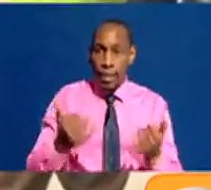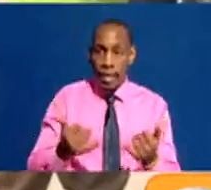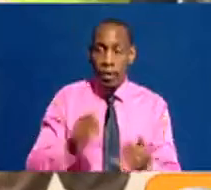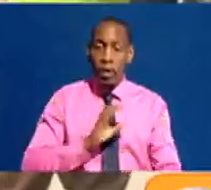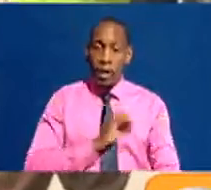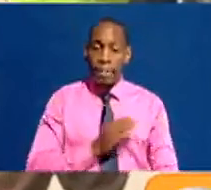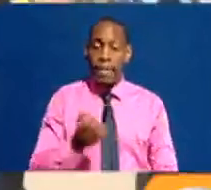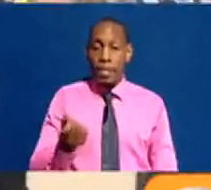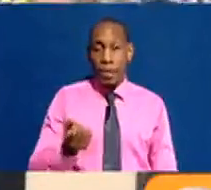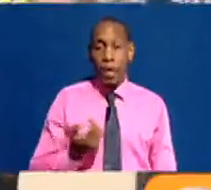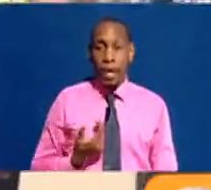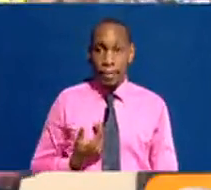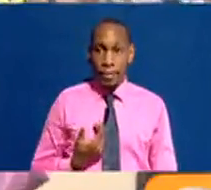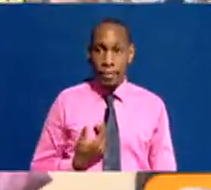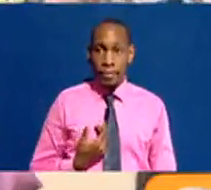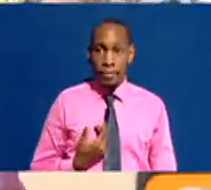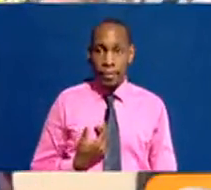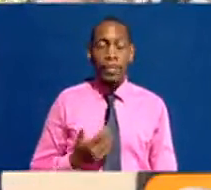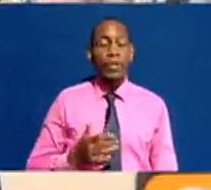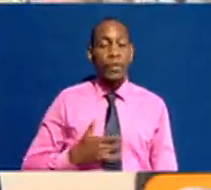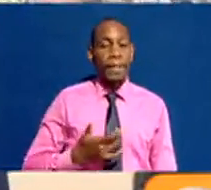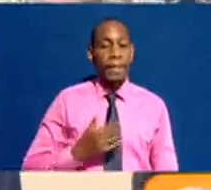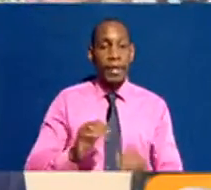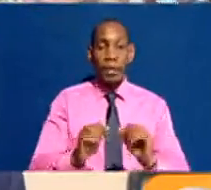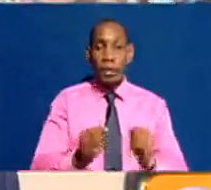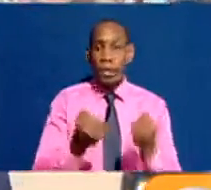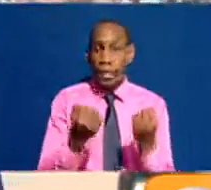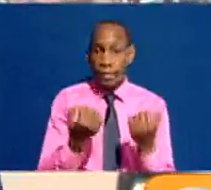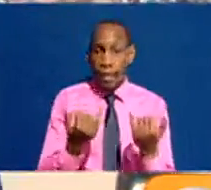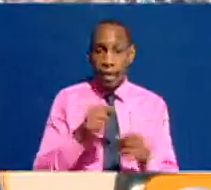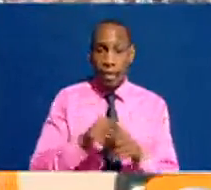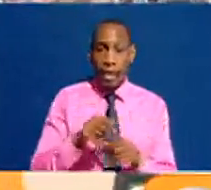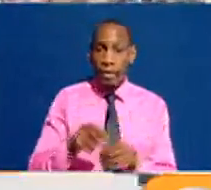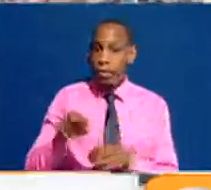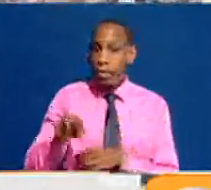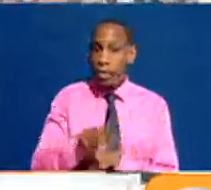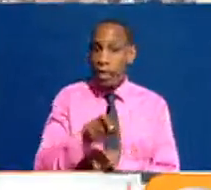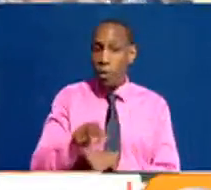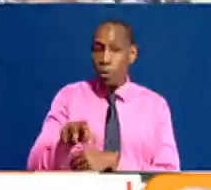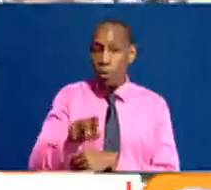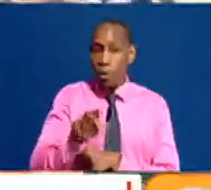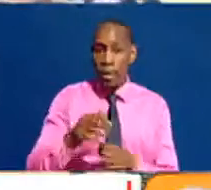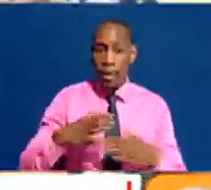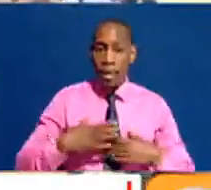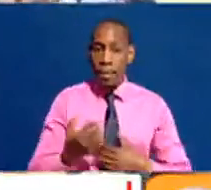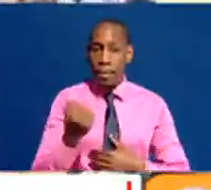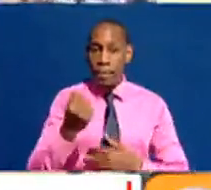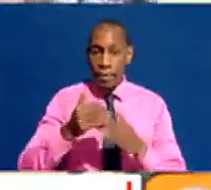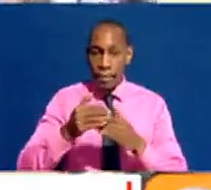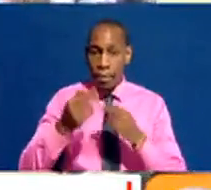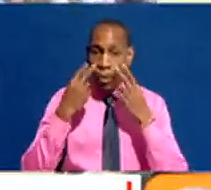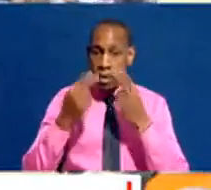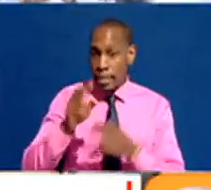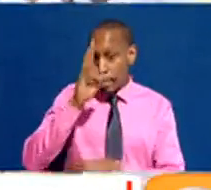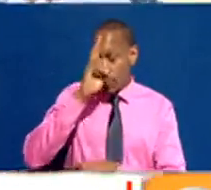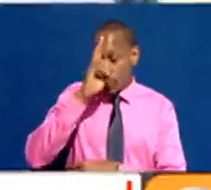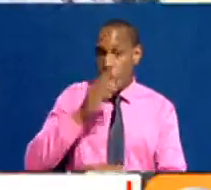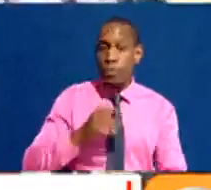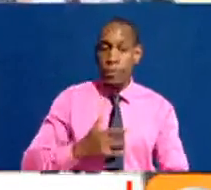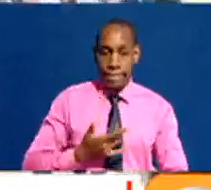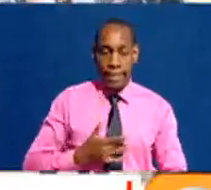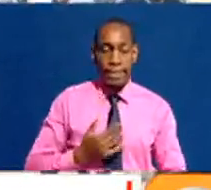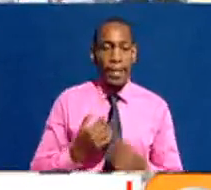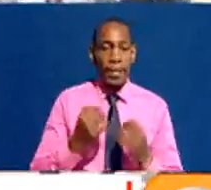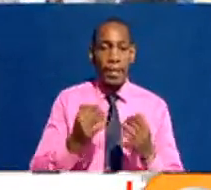wanaogopa kidogo. Laia tunajisi tuko safe. At least ukitembea atua tano mbele unaona askari. Kuna vile unajisikia